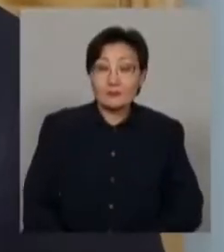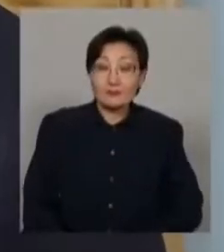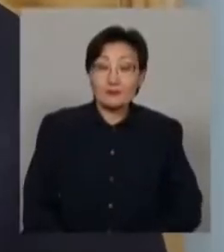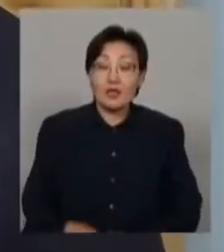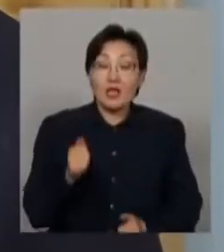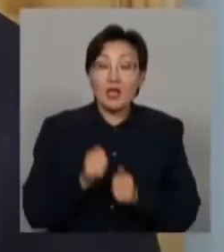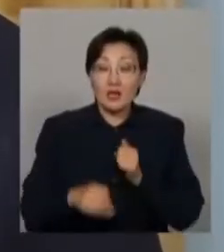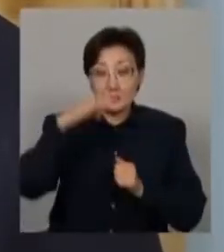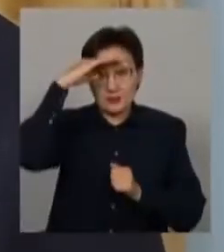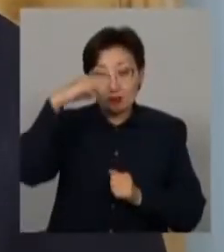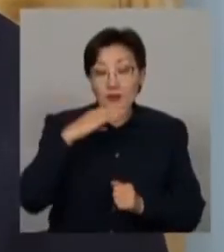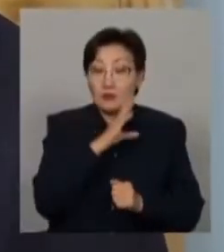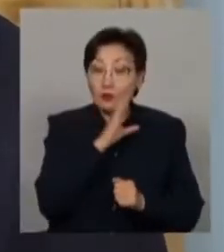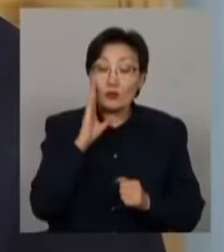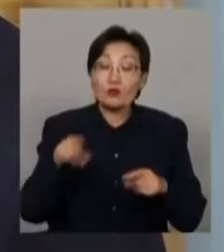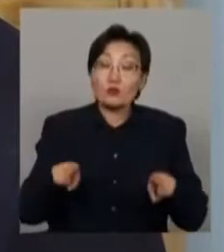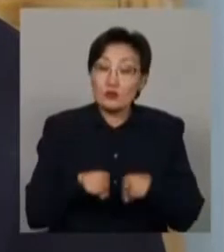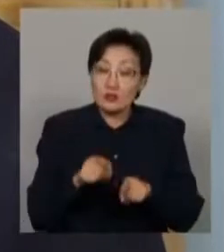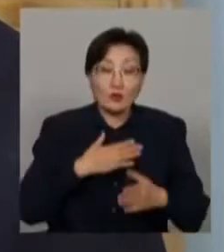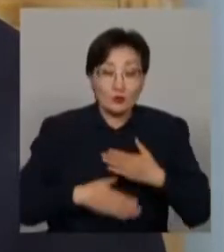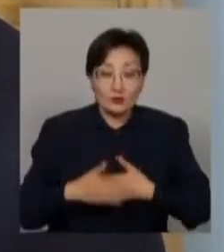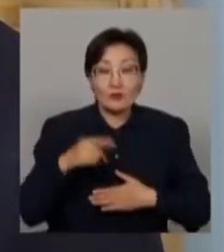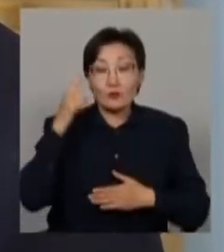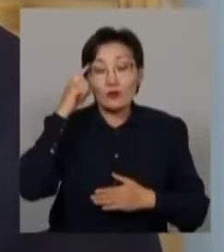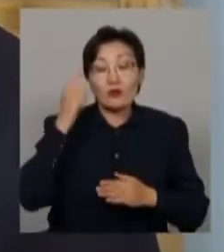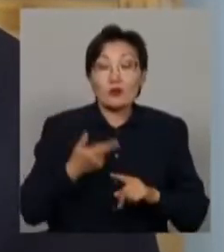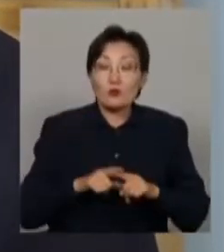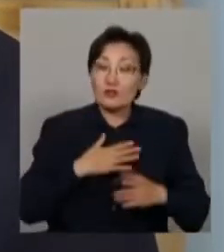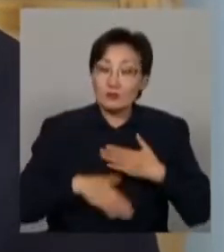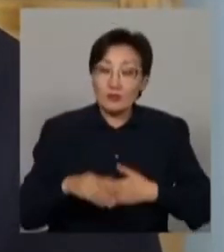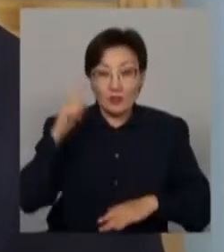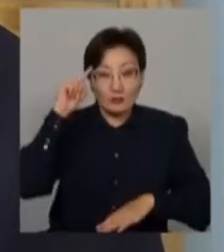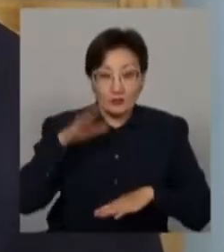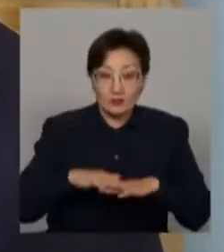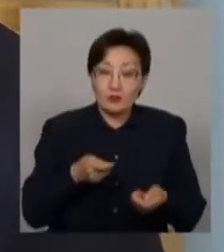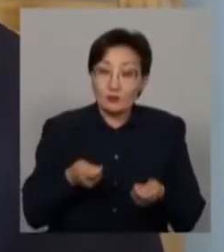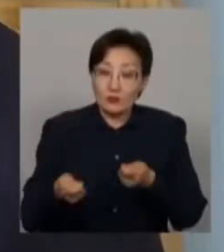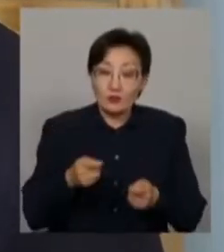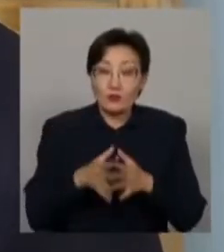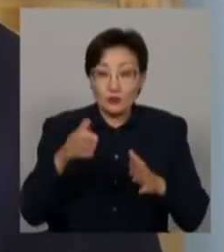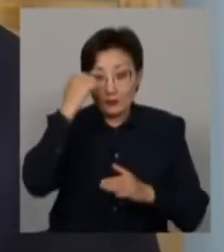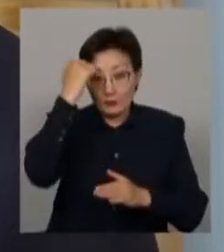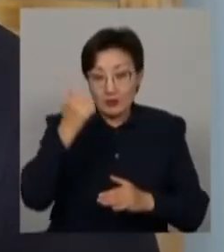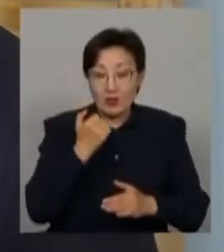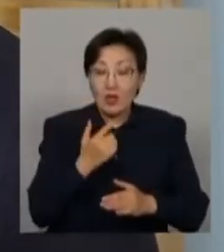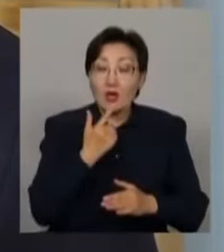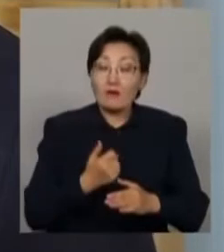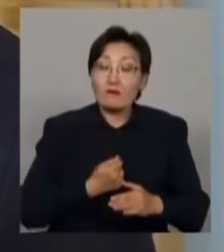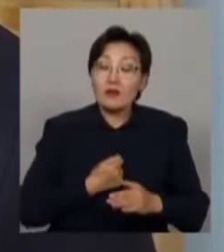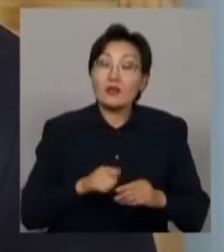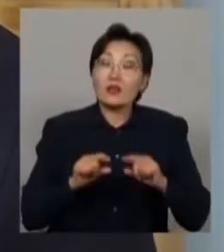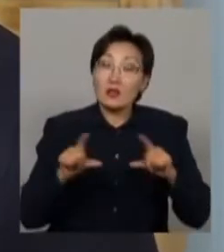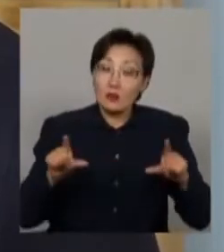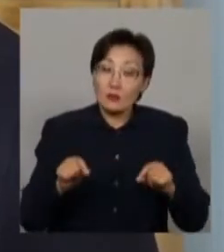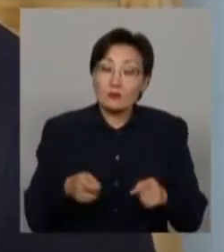Әр ата-ананың несі осындай болады деген қуанышымызда шек жоқ. Әкімшілікке рахмет. Мына военкомат, военкомат басшыларына рахмет, көп-көп